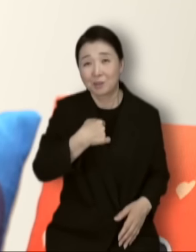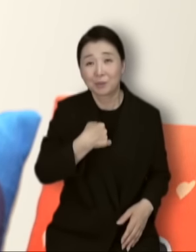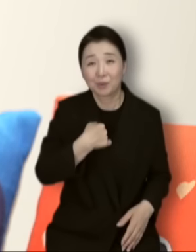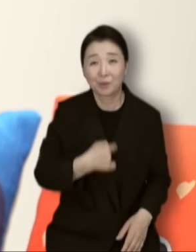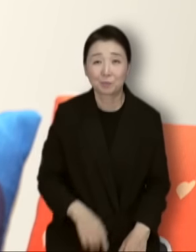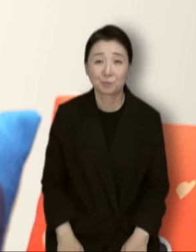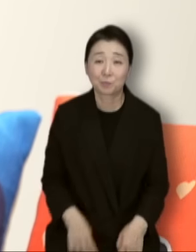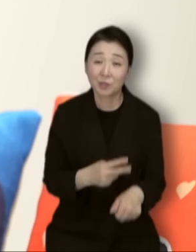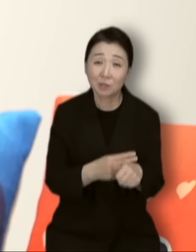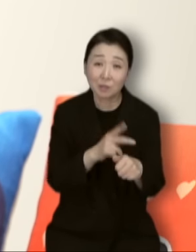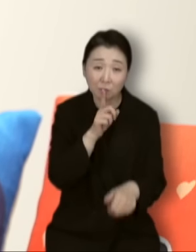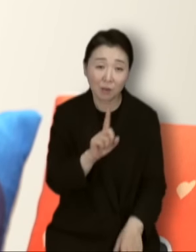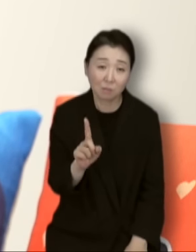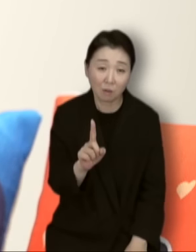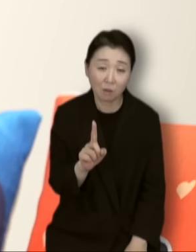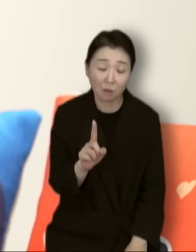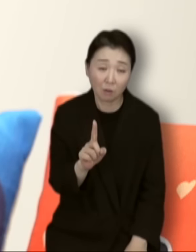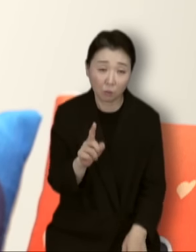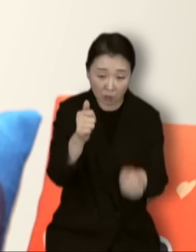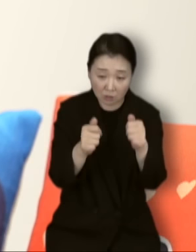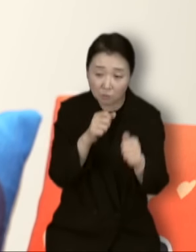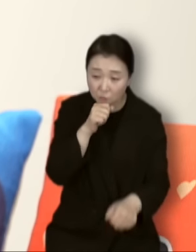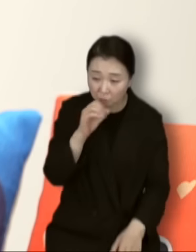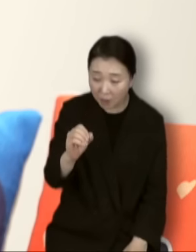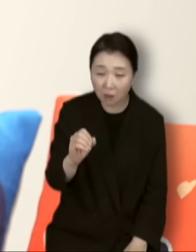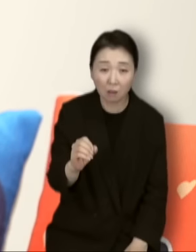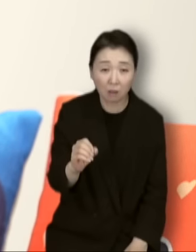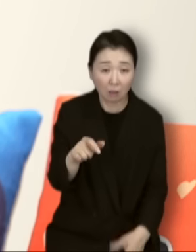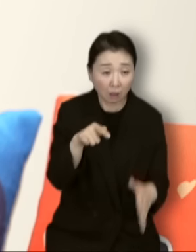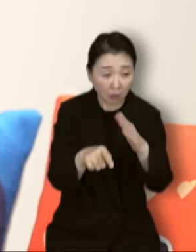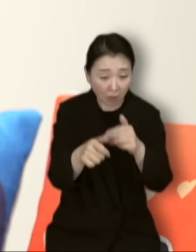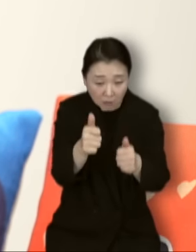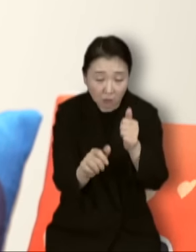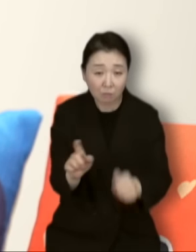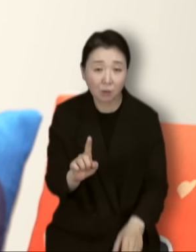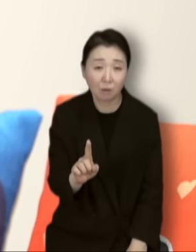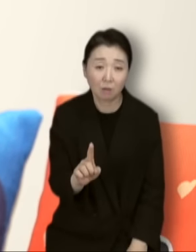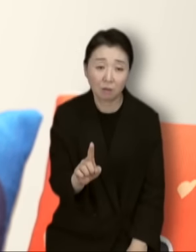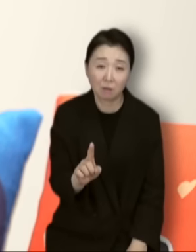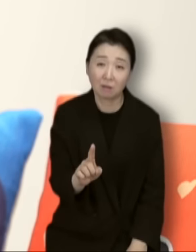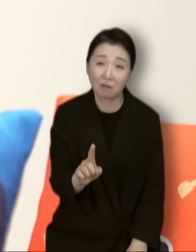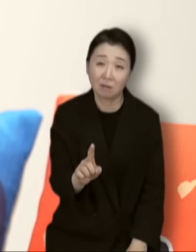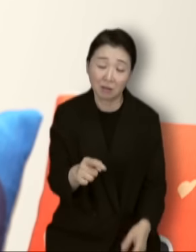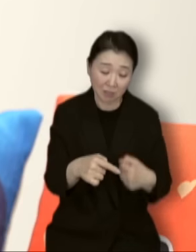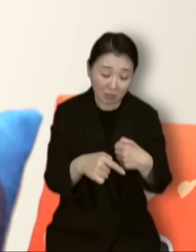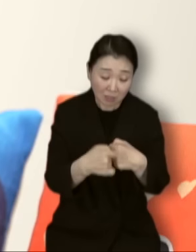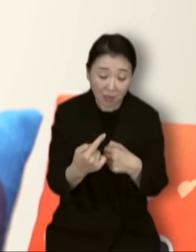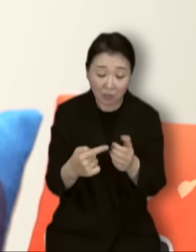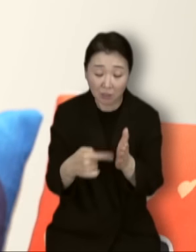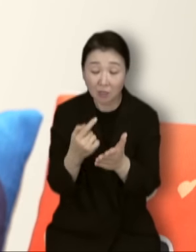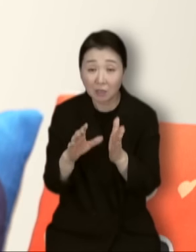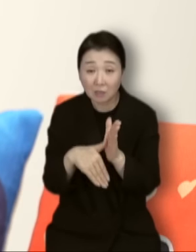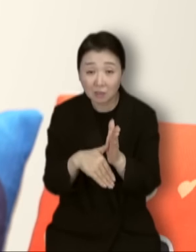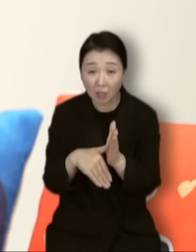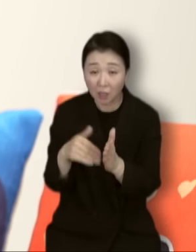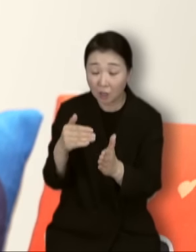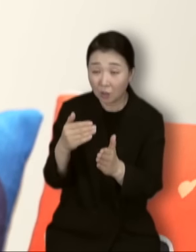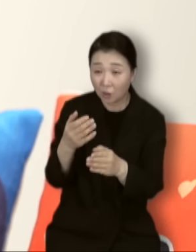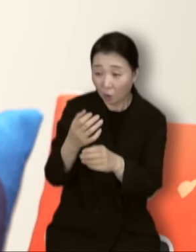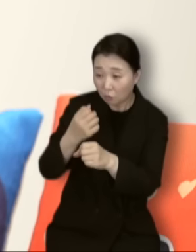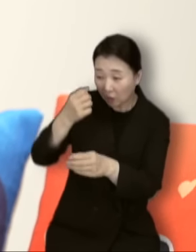알았어요 그랬는데 선생님이 갔더니 시험을 빵점을 맞아 오는 거서 갔더니 시험이 1학년 1학년 1학기를